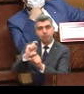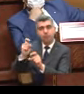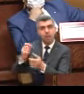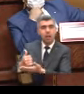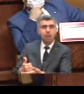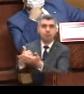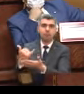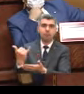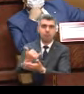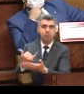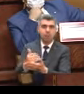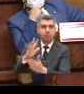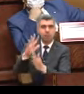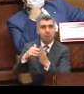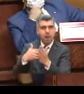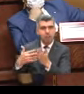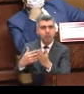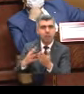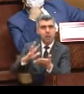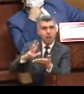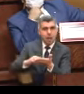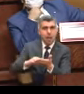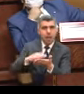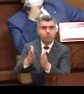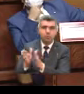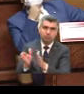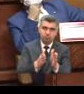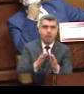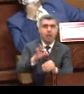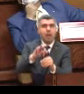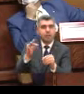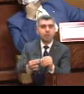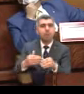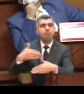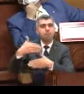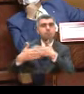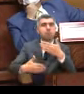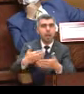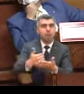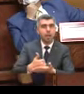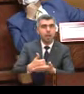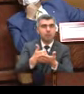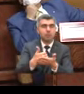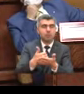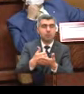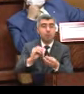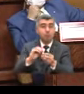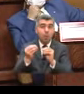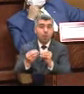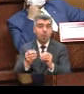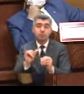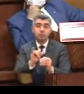البرامج ديال البطاقة وداك الشيء مشكورين ويعطيو نتائج ويساعدوا، ولكن ما يحلولناش الإشكالية ديال